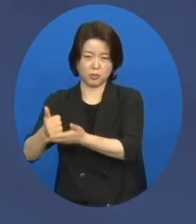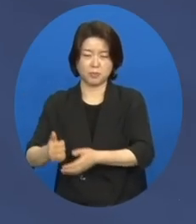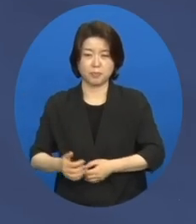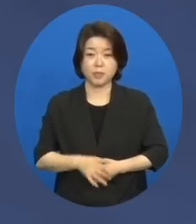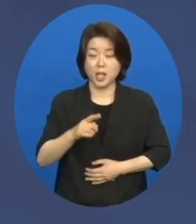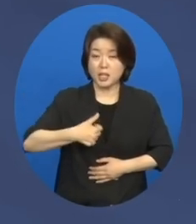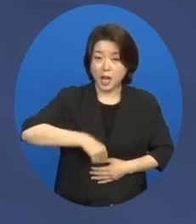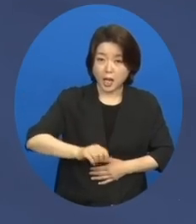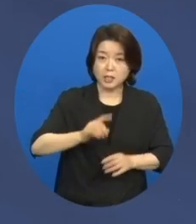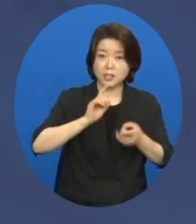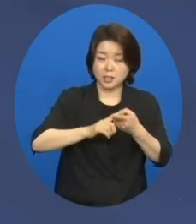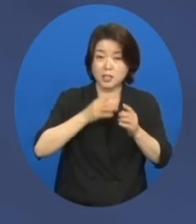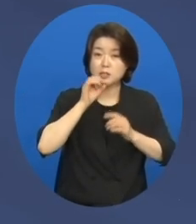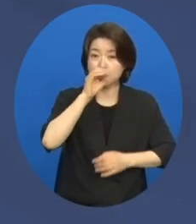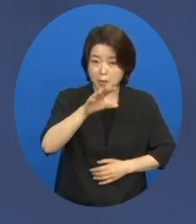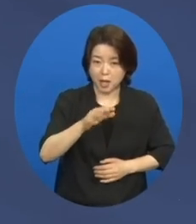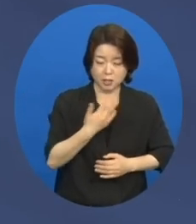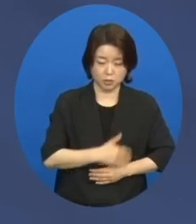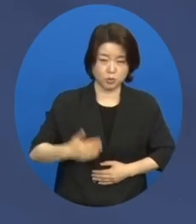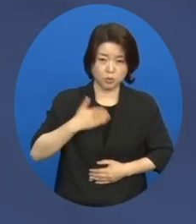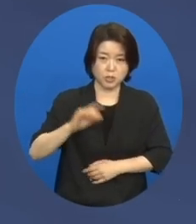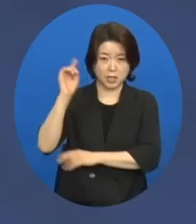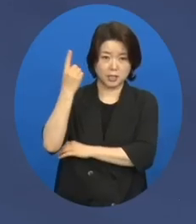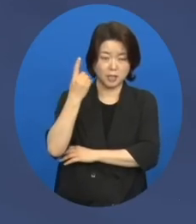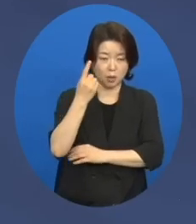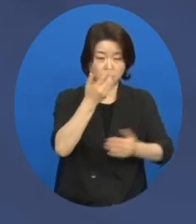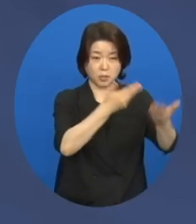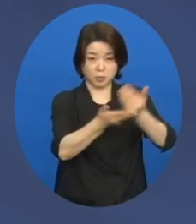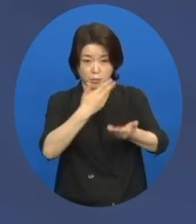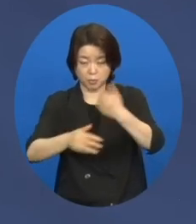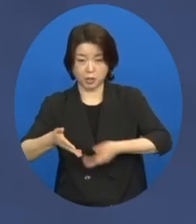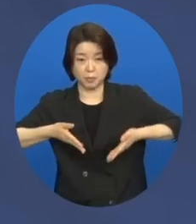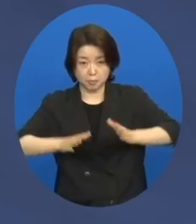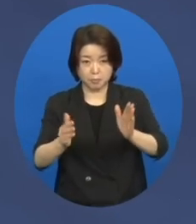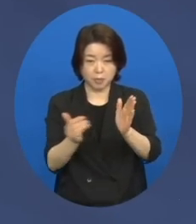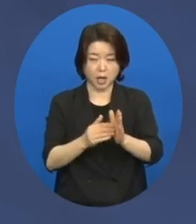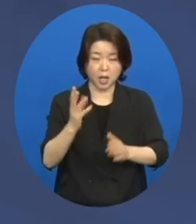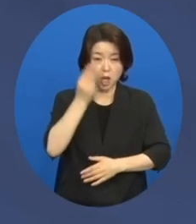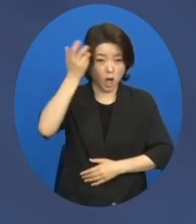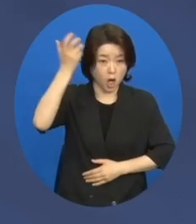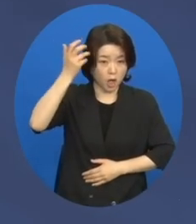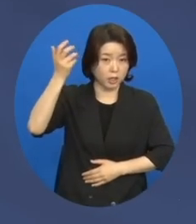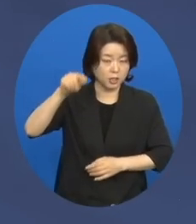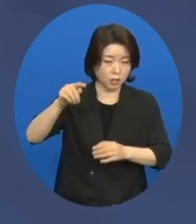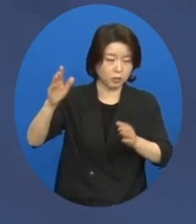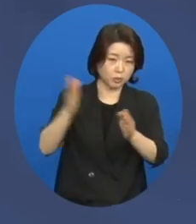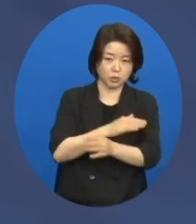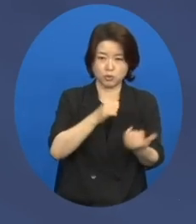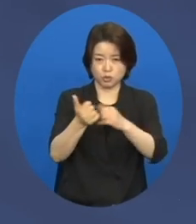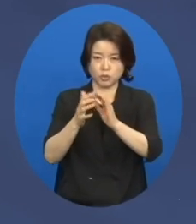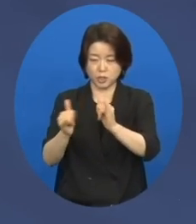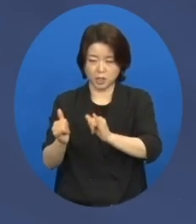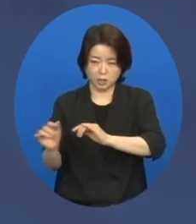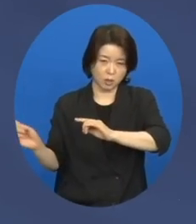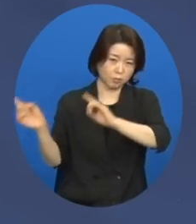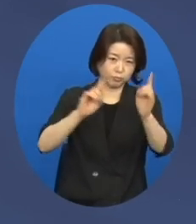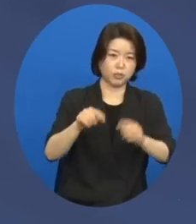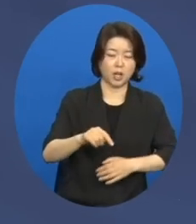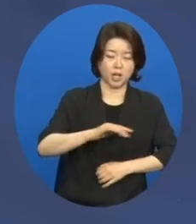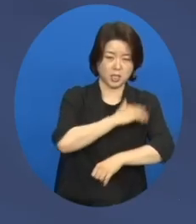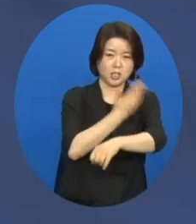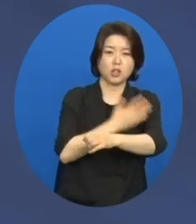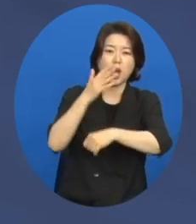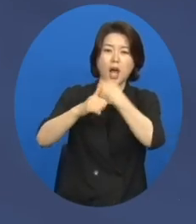아들에 관하여 말하면, 육신으로는 다윗의 혈통에서 나셨고 성결의 영으로는 죽은 자들 가운데 부활하사 능력으로 하나님의